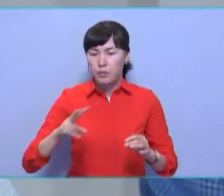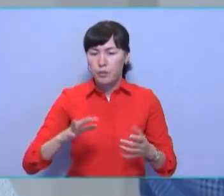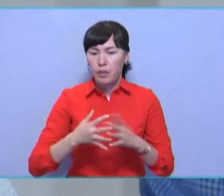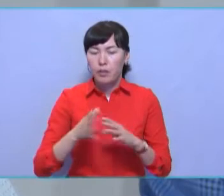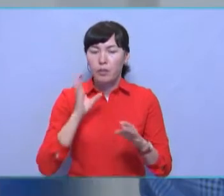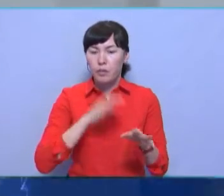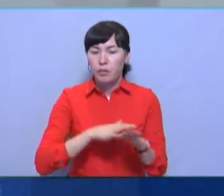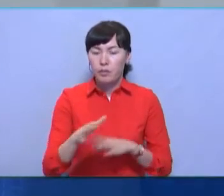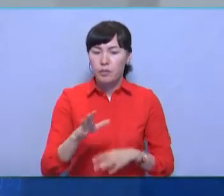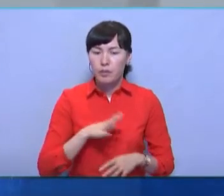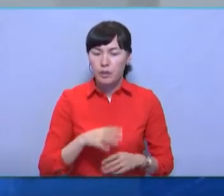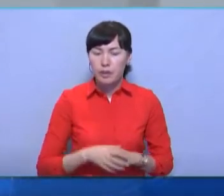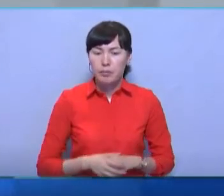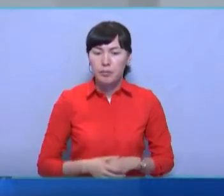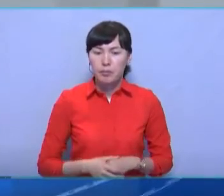басып кетті мысалы.